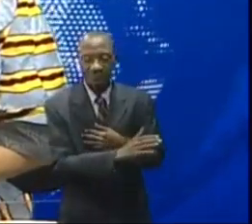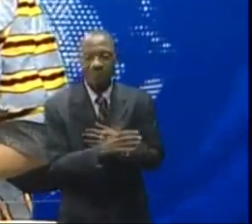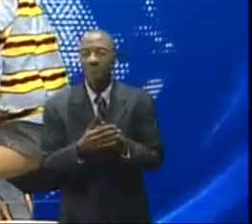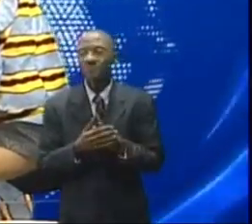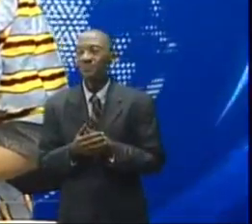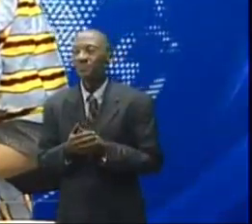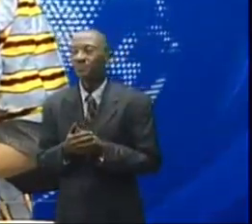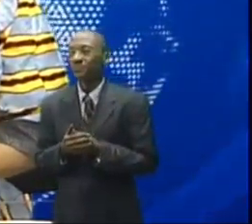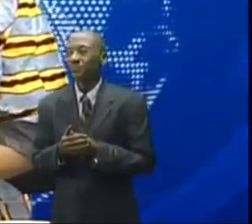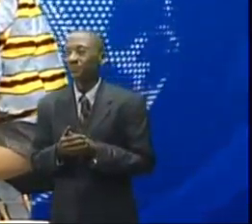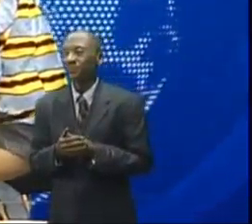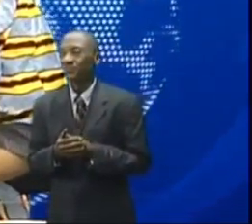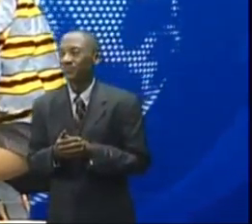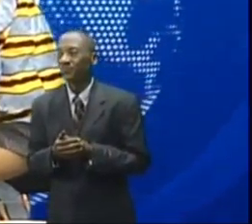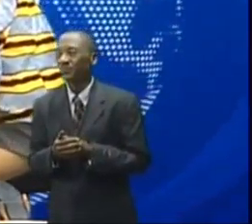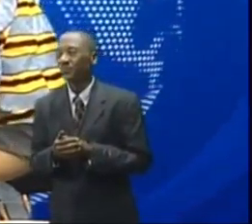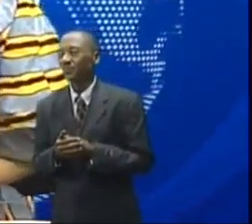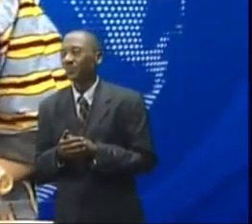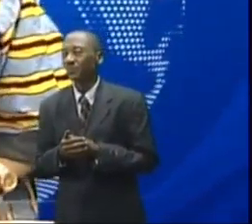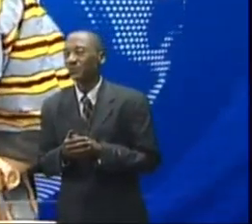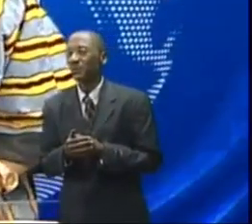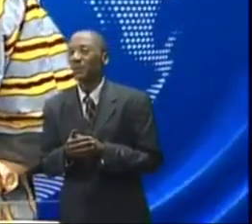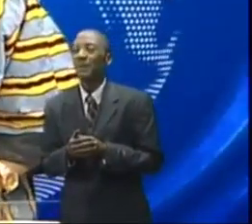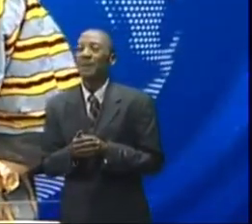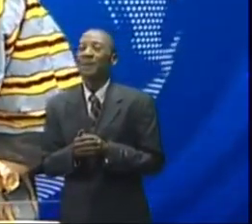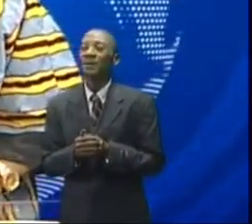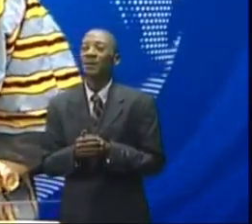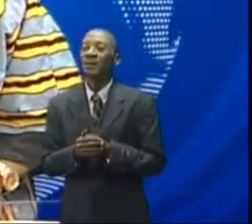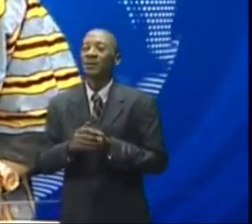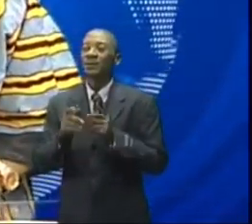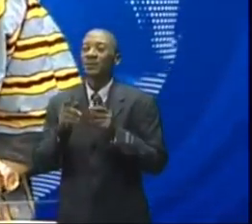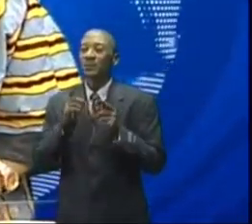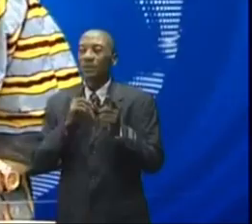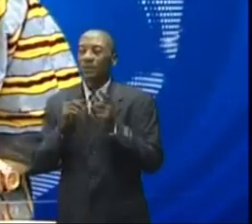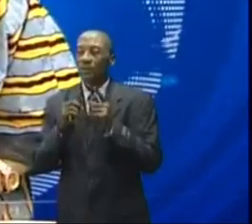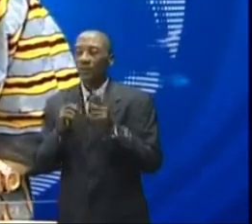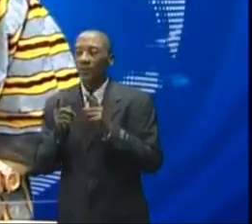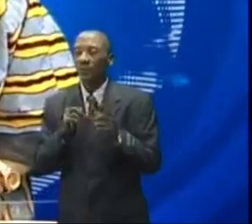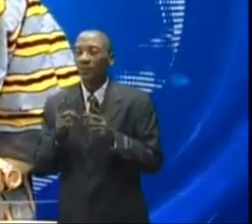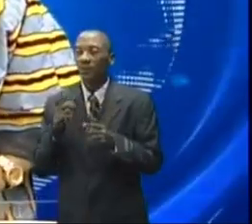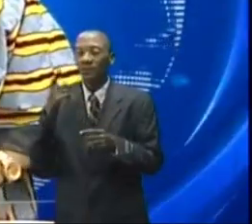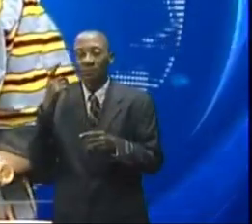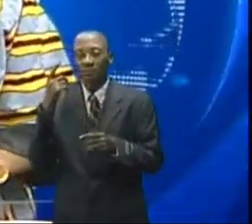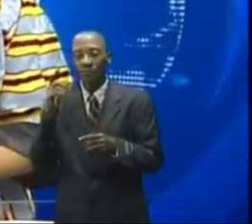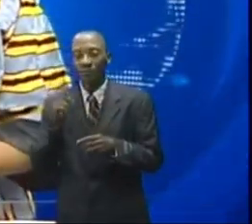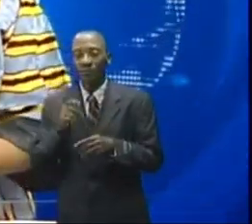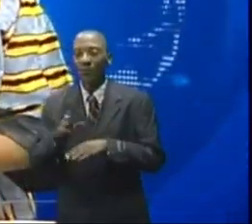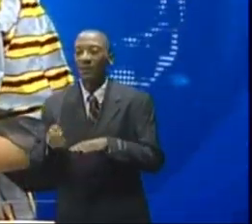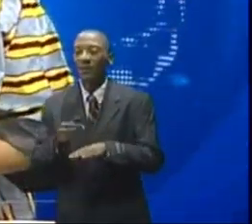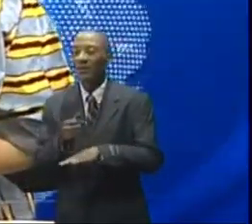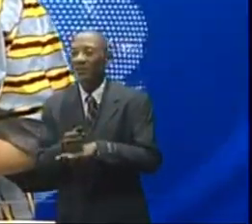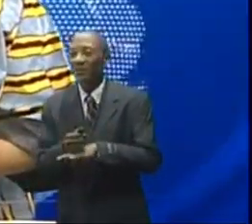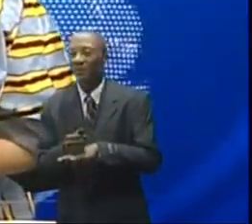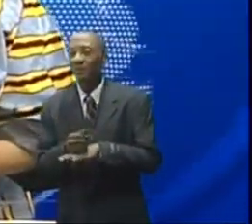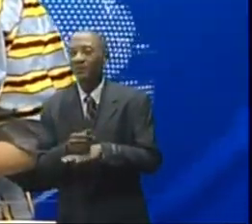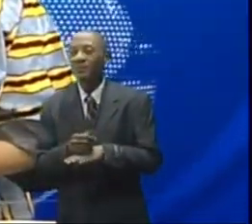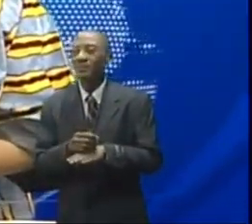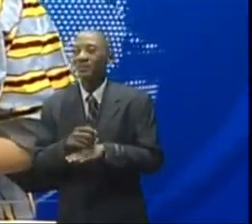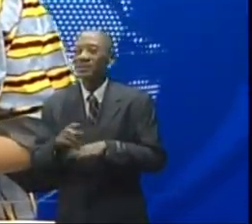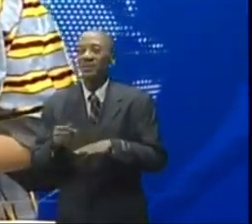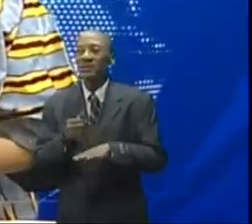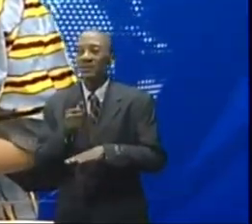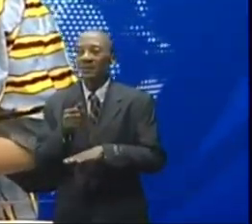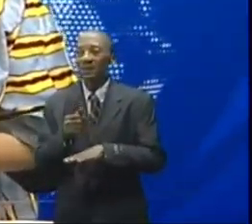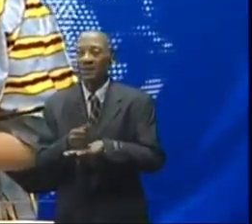de 11h11, plus de 3 millions de chrétiens vont envahir l'espace Ndolo pour prier pour la nation. L'initiative est